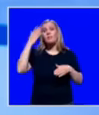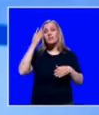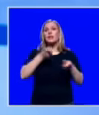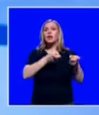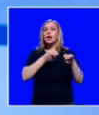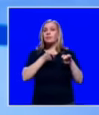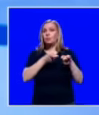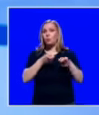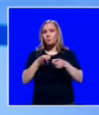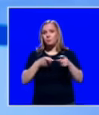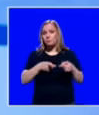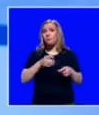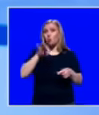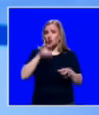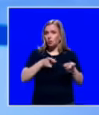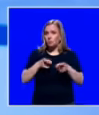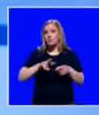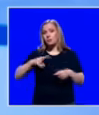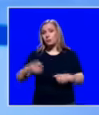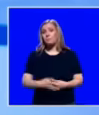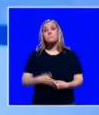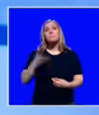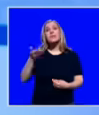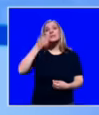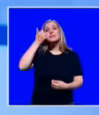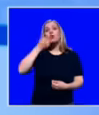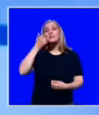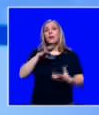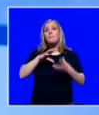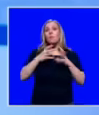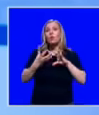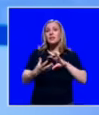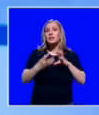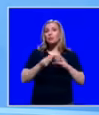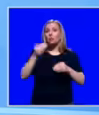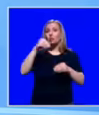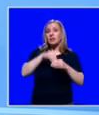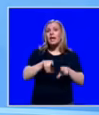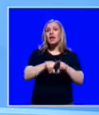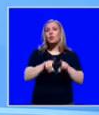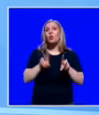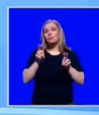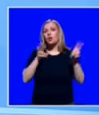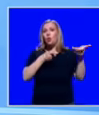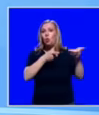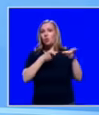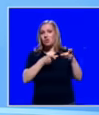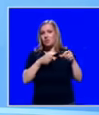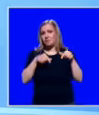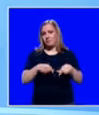други. Използвате ли политическото си участие като оръжие в съдебната ви битка? Естествено, че